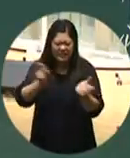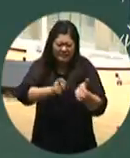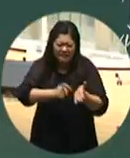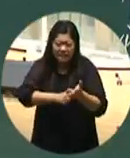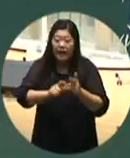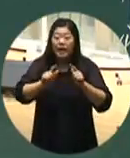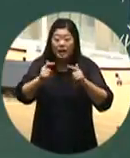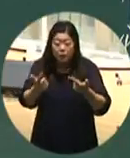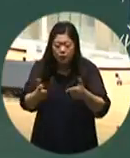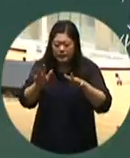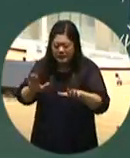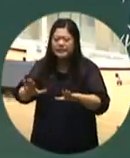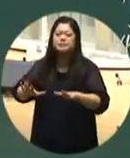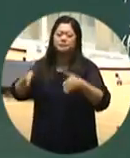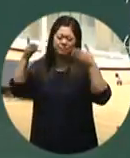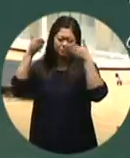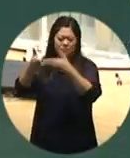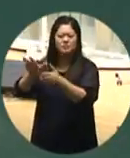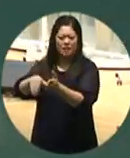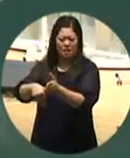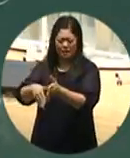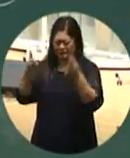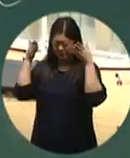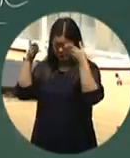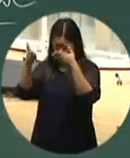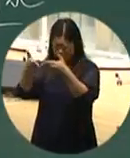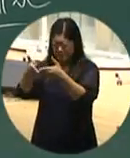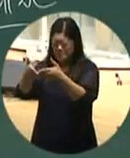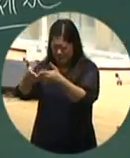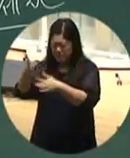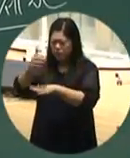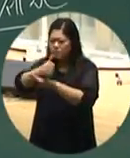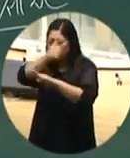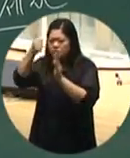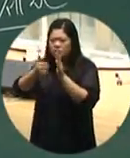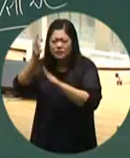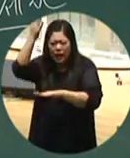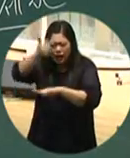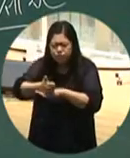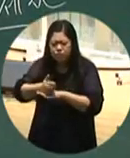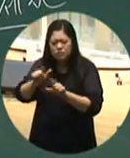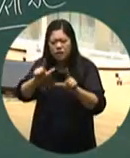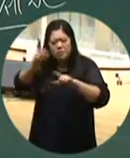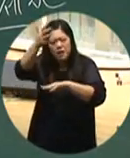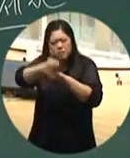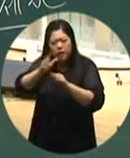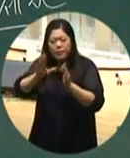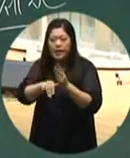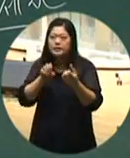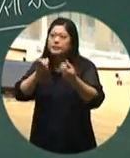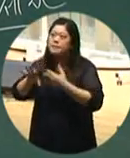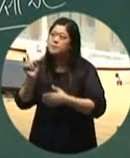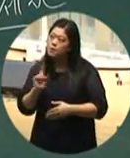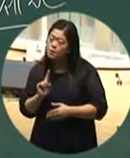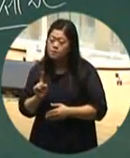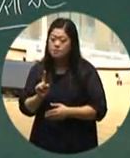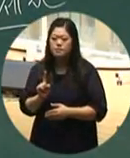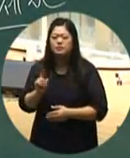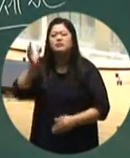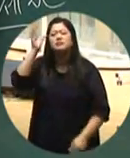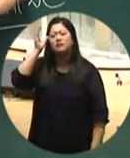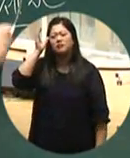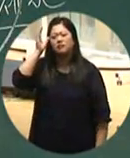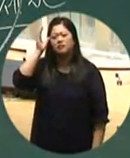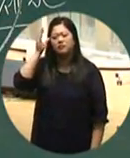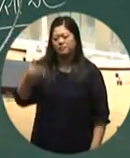don't need to come up with that so quickly, but for the rest of your life, what should you put your all into? 어떻게 하면 찾을 수 있냐. How can you find it? 이렇게